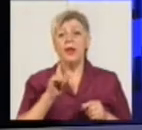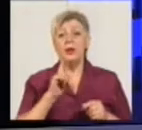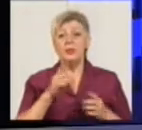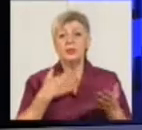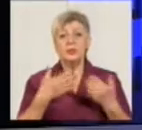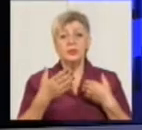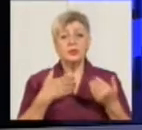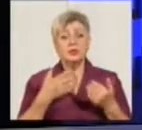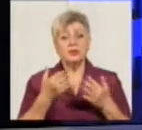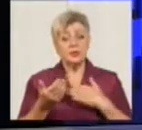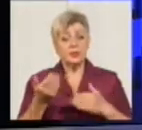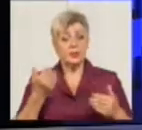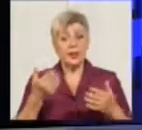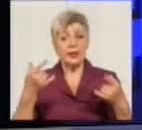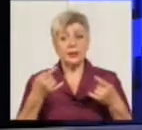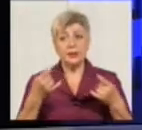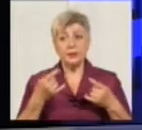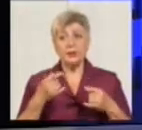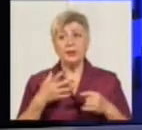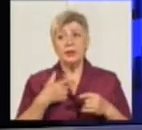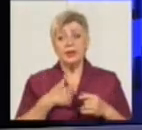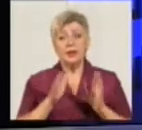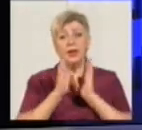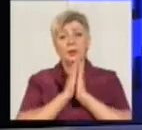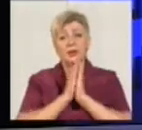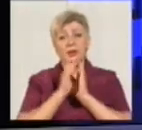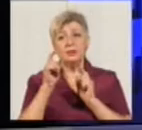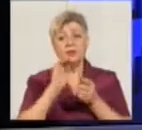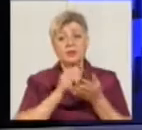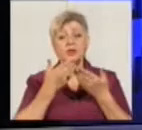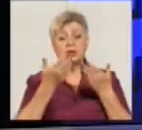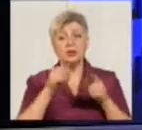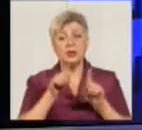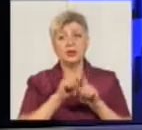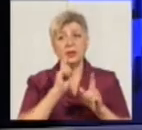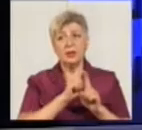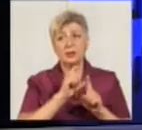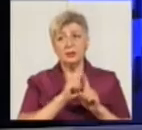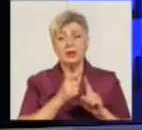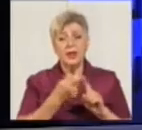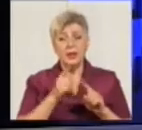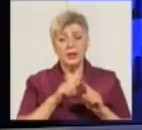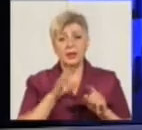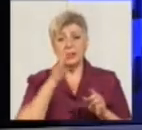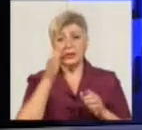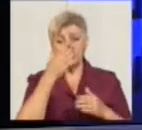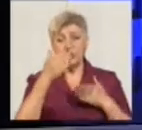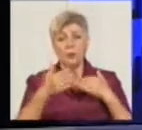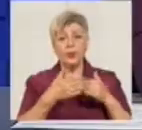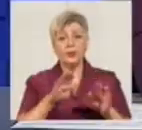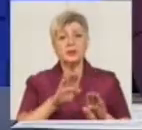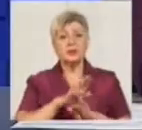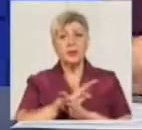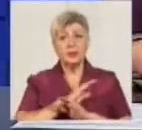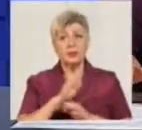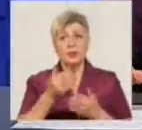перед ефіром, я вас прошу зачитати ті слова, от які Василь Сліпак, за якого ми вже говорили, які він сказав перед смертю слова. Перед